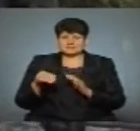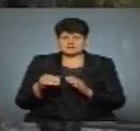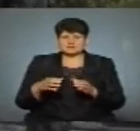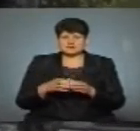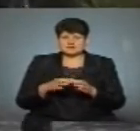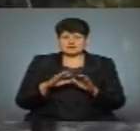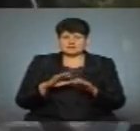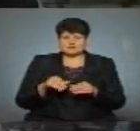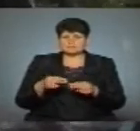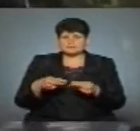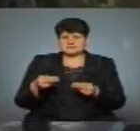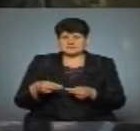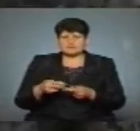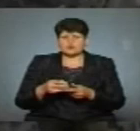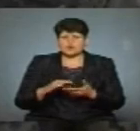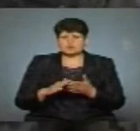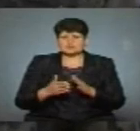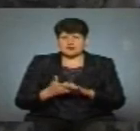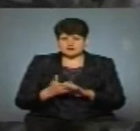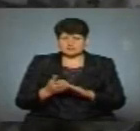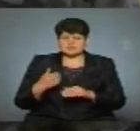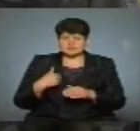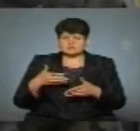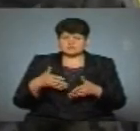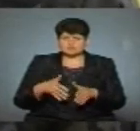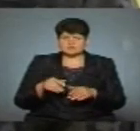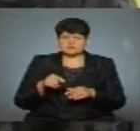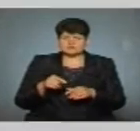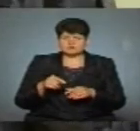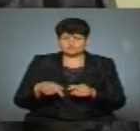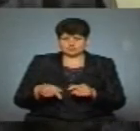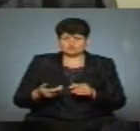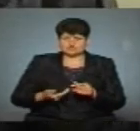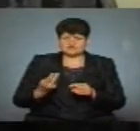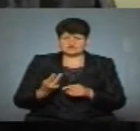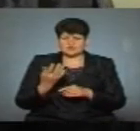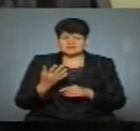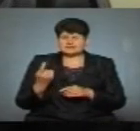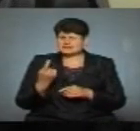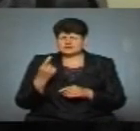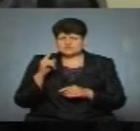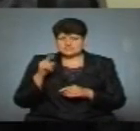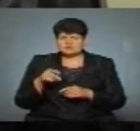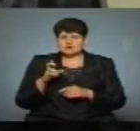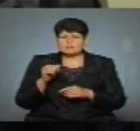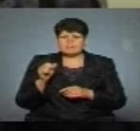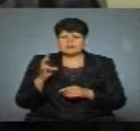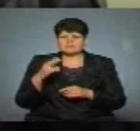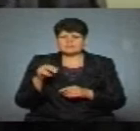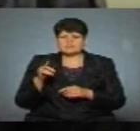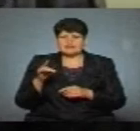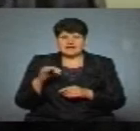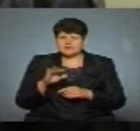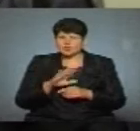строкової служби підписав контракт. Я родився в цьому житті двічі. Єдине, все, що я знав, що Бандера то не